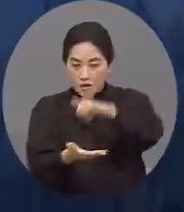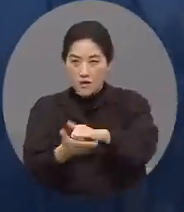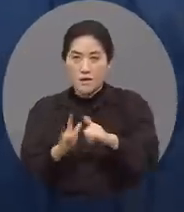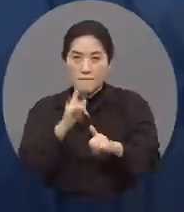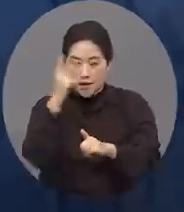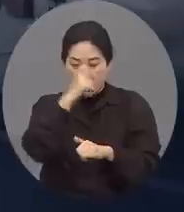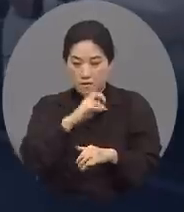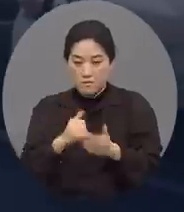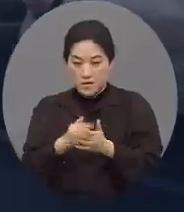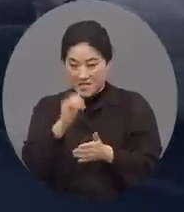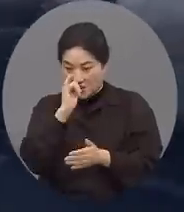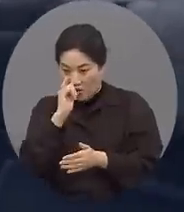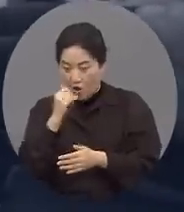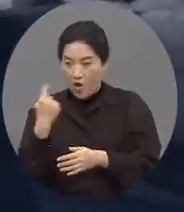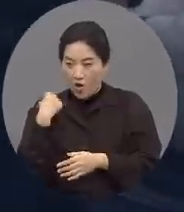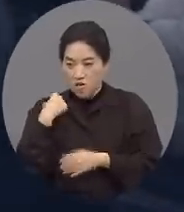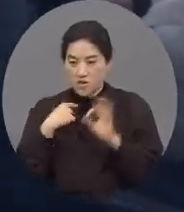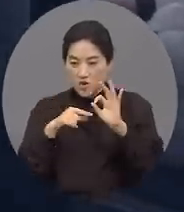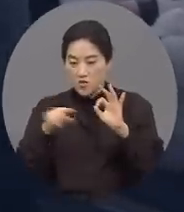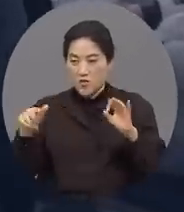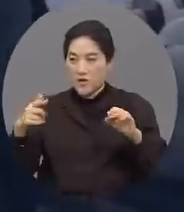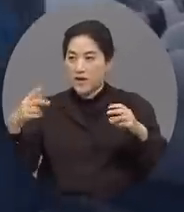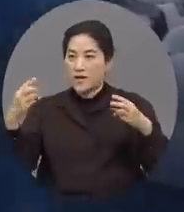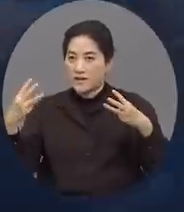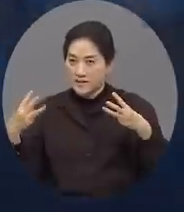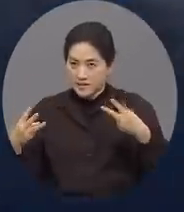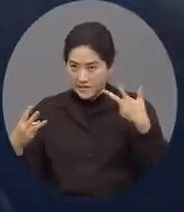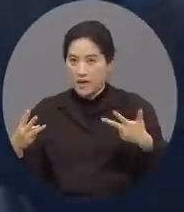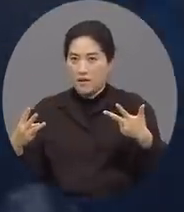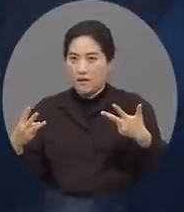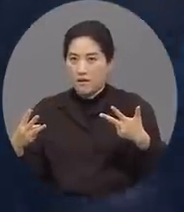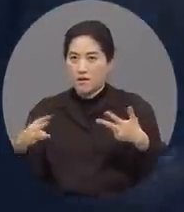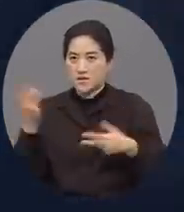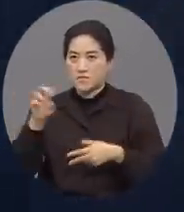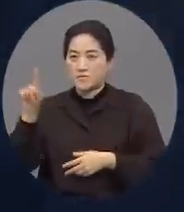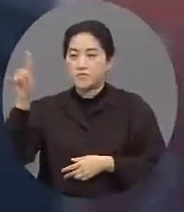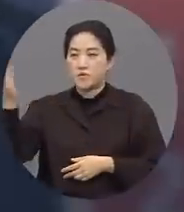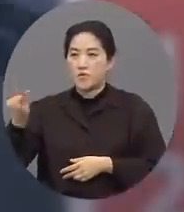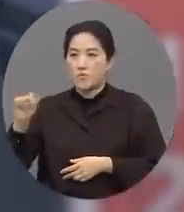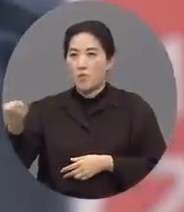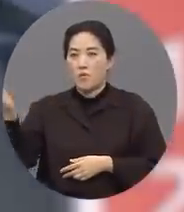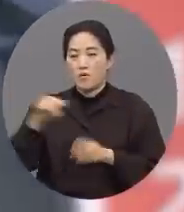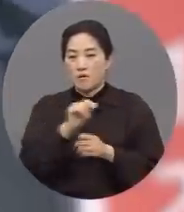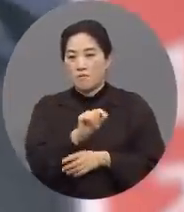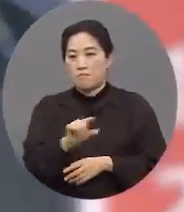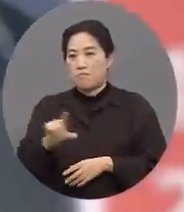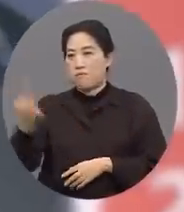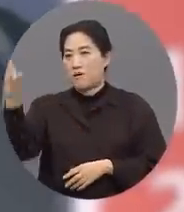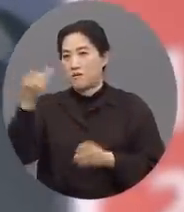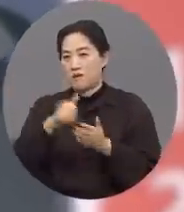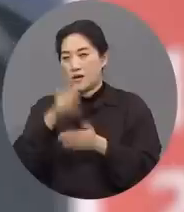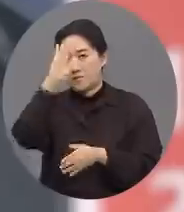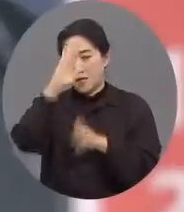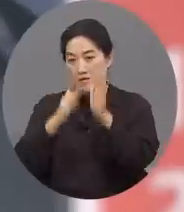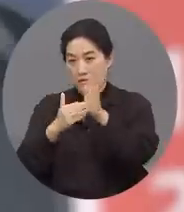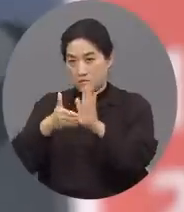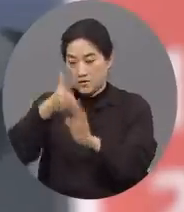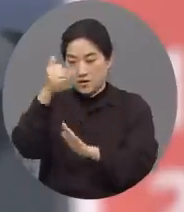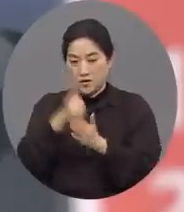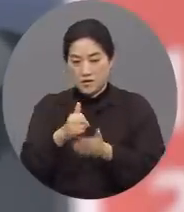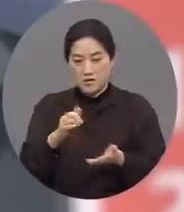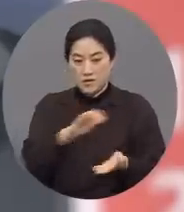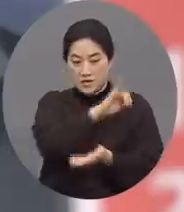양성률은 어제 10명 중 3명꼴인 31.5%까지 사흘 연속 계속 올랐습니다. 방역당국은 입국 전 검사를